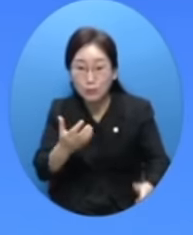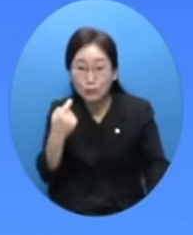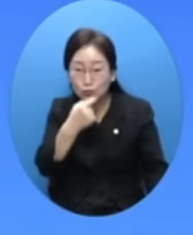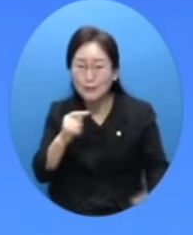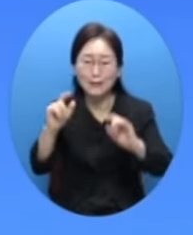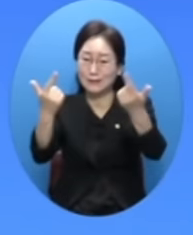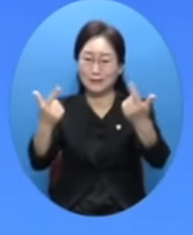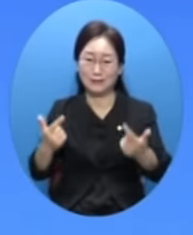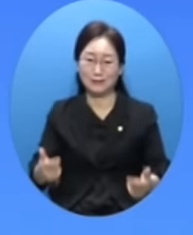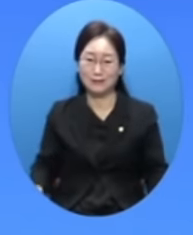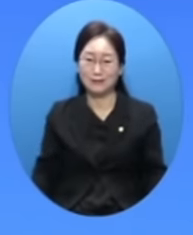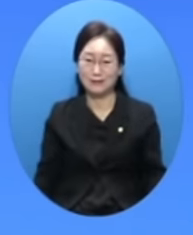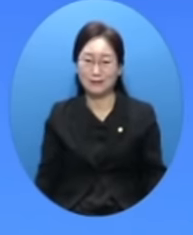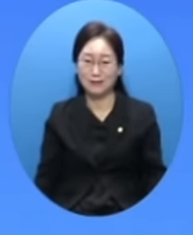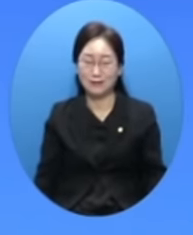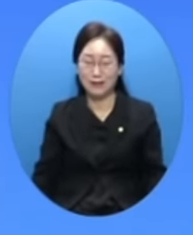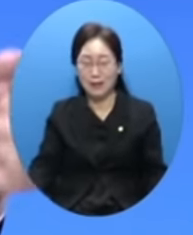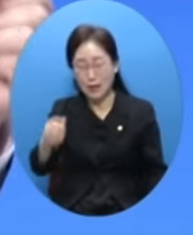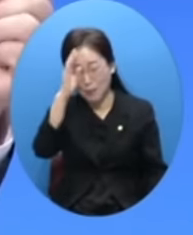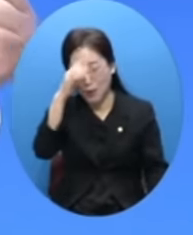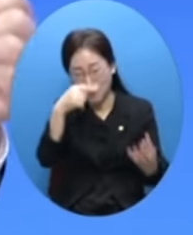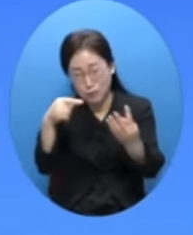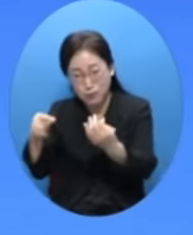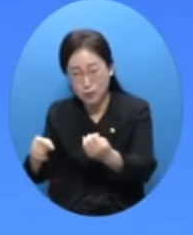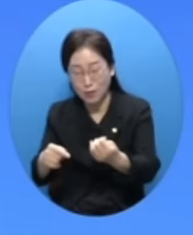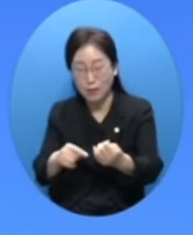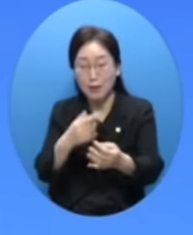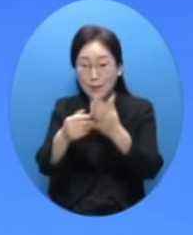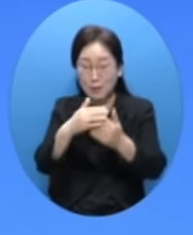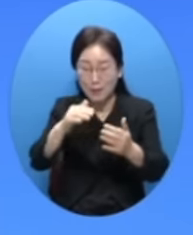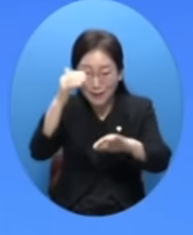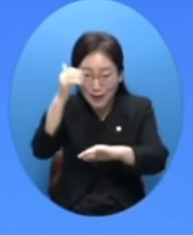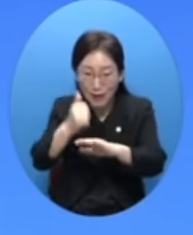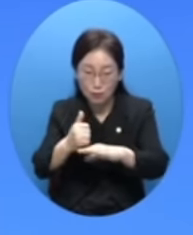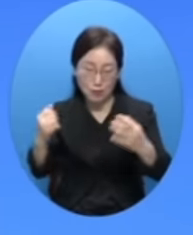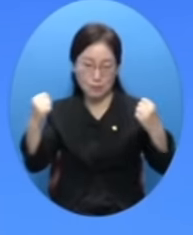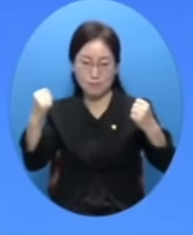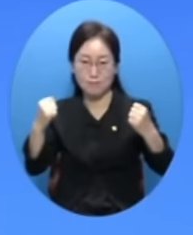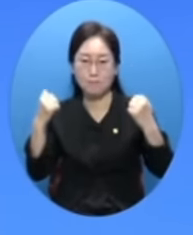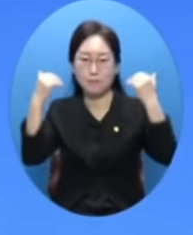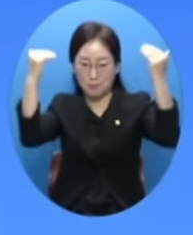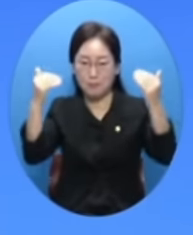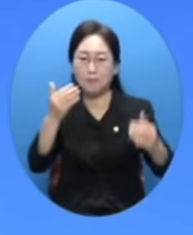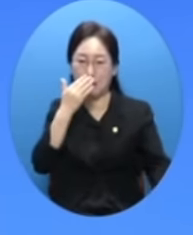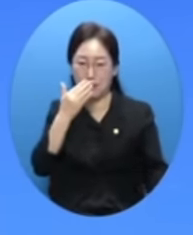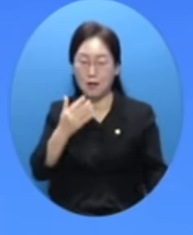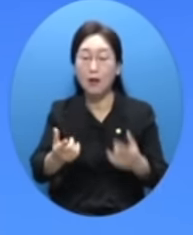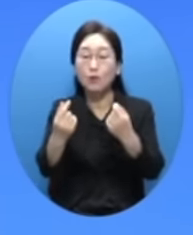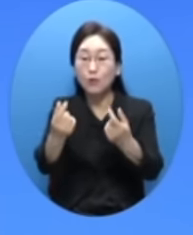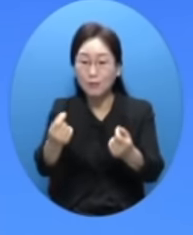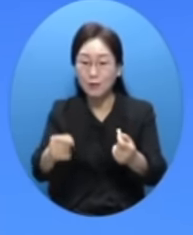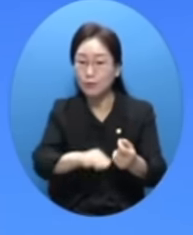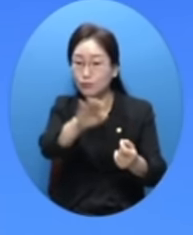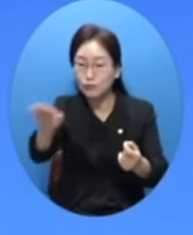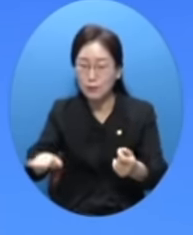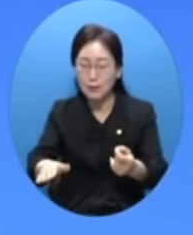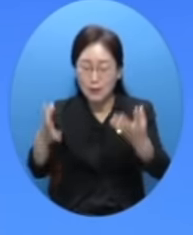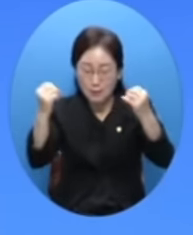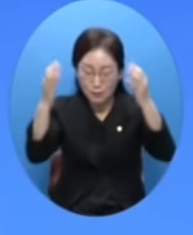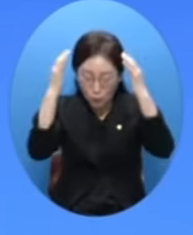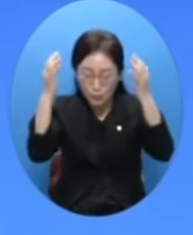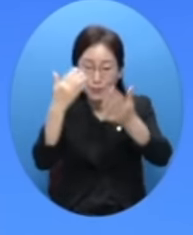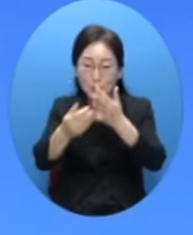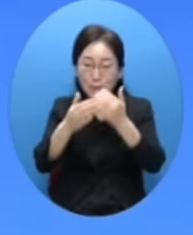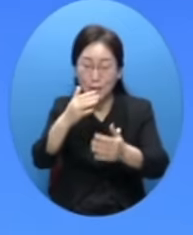않습니다. 잔병치레하고 나서 건강한 어른으로 성장하는 것처럼 우리가 많은 고난을 겪지만은